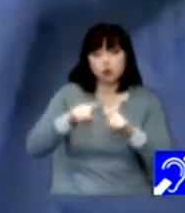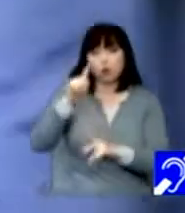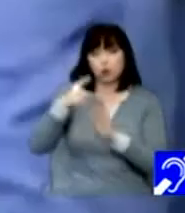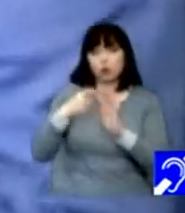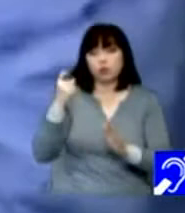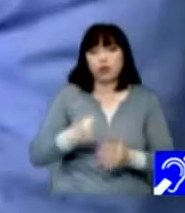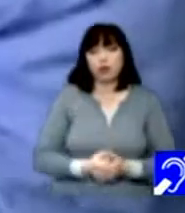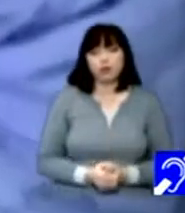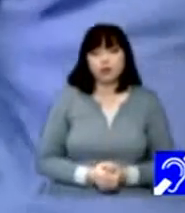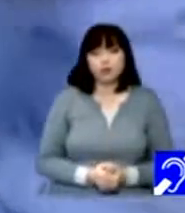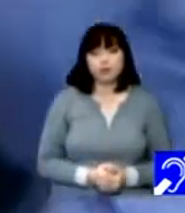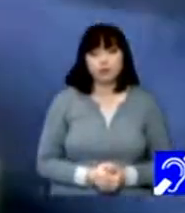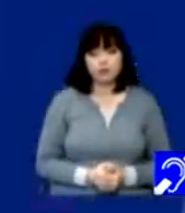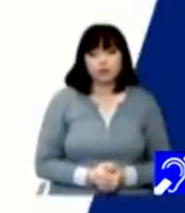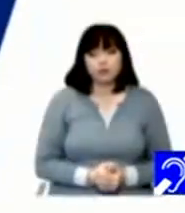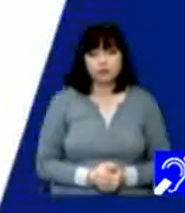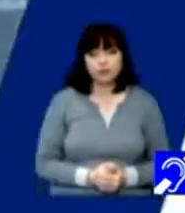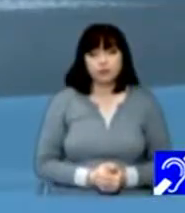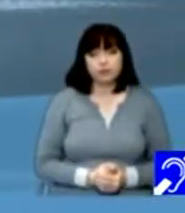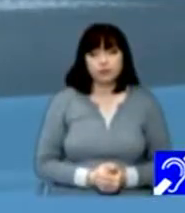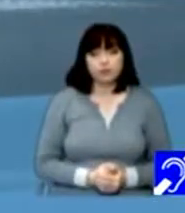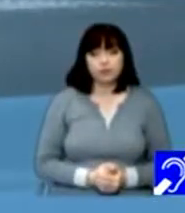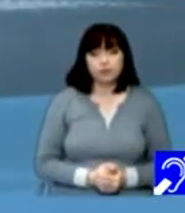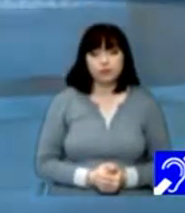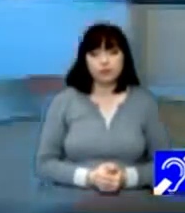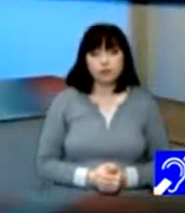câteva momente în telejurnal.